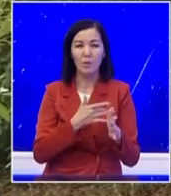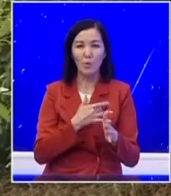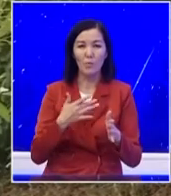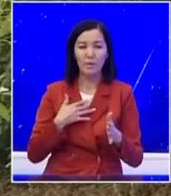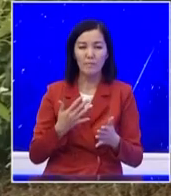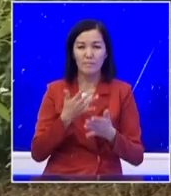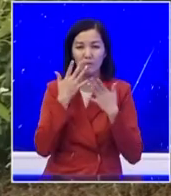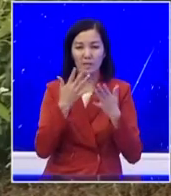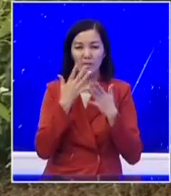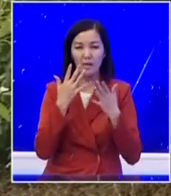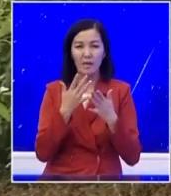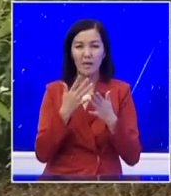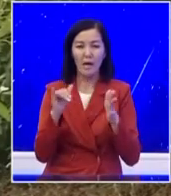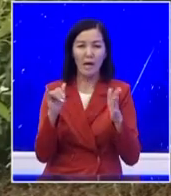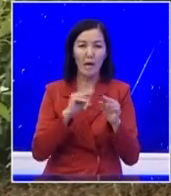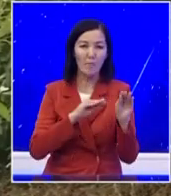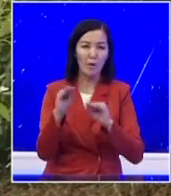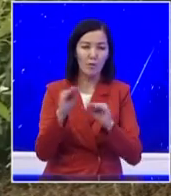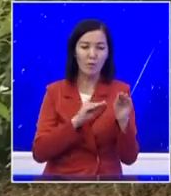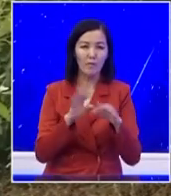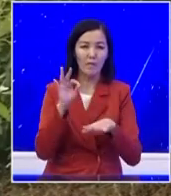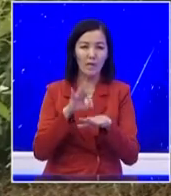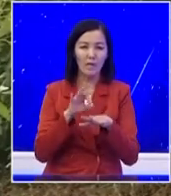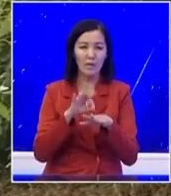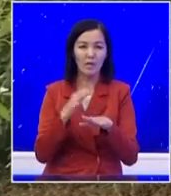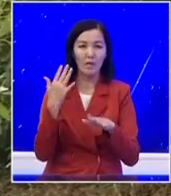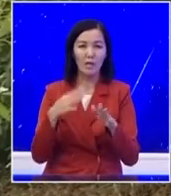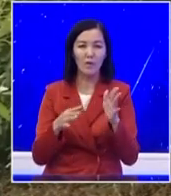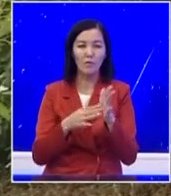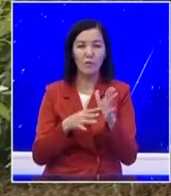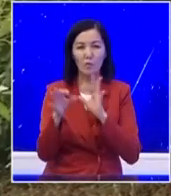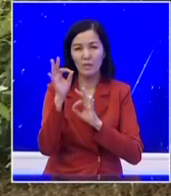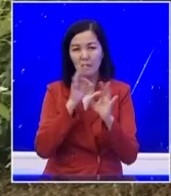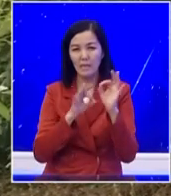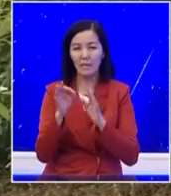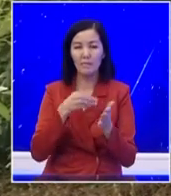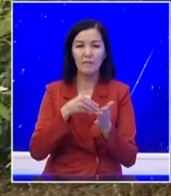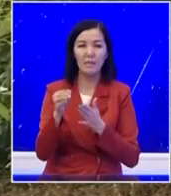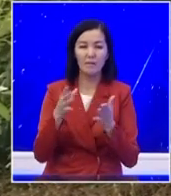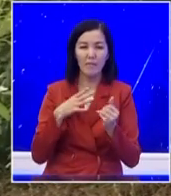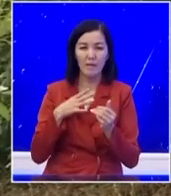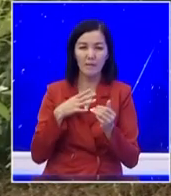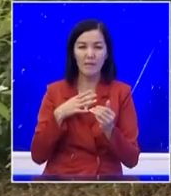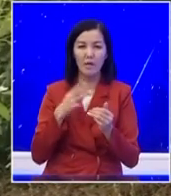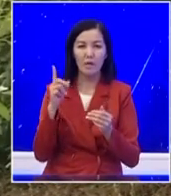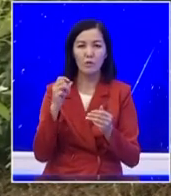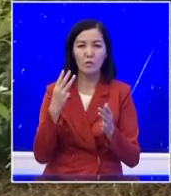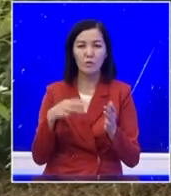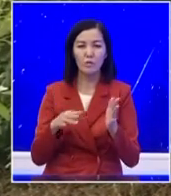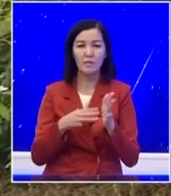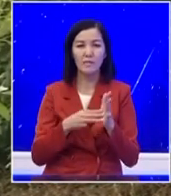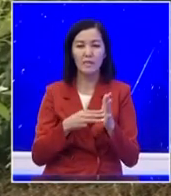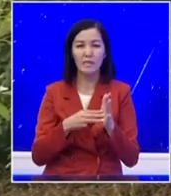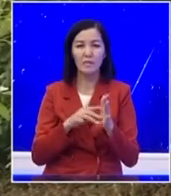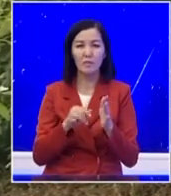аппараты, коронавирус инфекциясымен ауыратын науқастар үшін 59 дәрі-дәрмек түрі сатып алынған. Оған 138,8